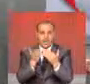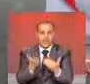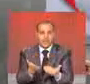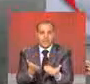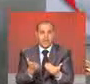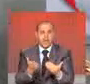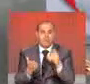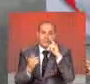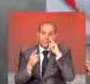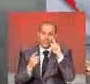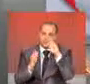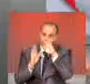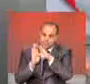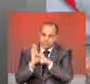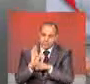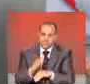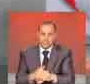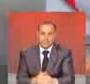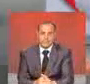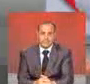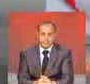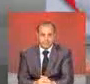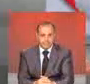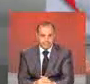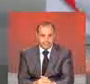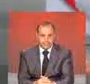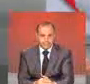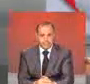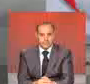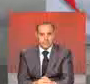إلى ختام النشرة، وإليكم تذكيرا بأبرز عناوينها.